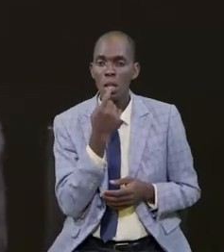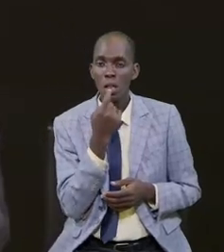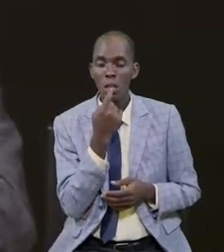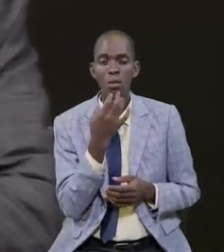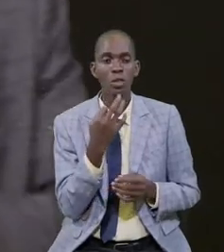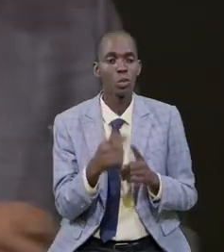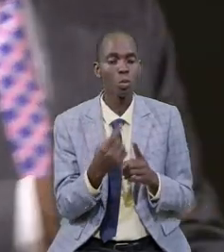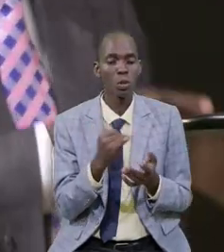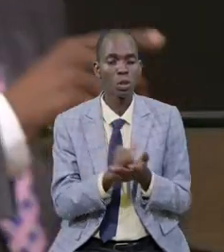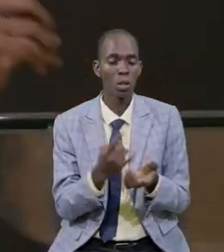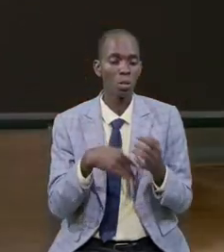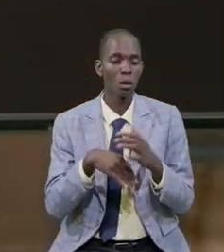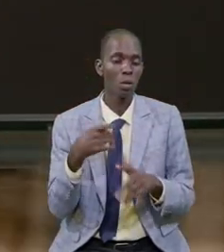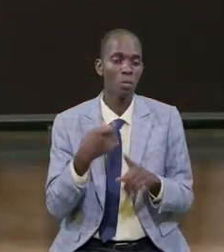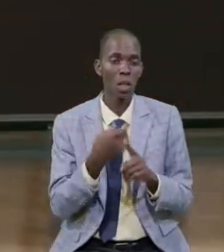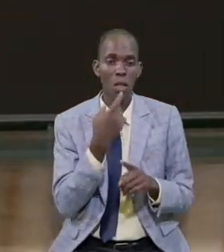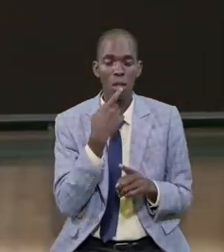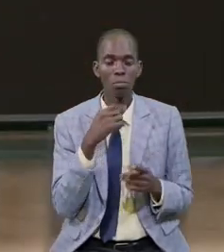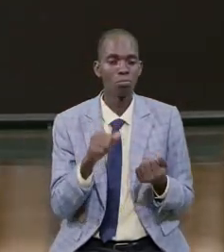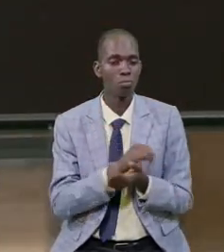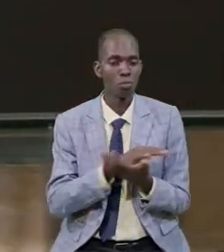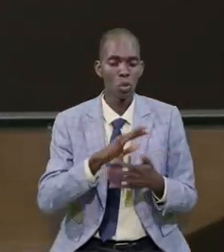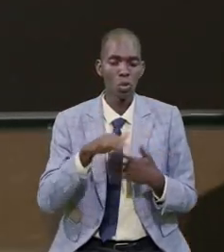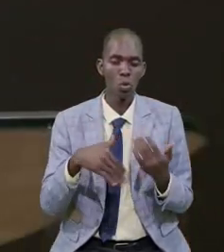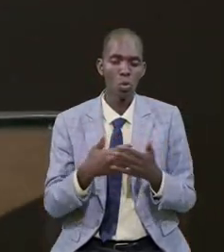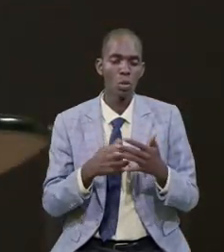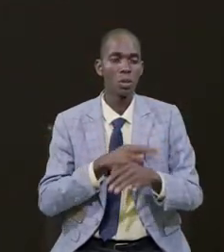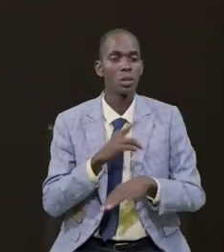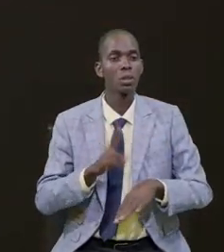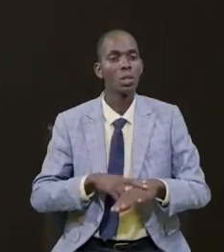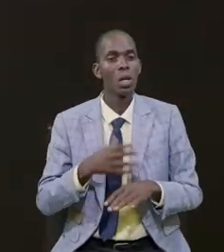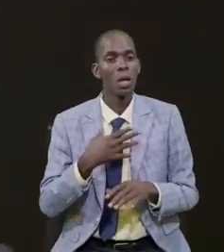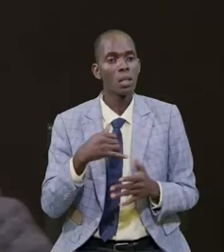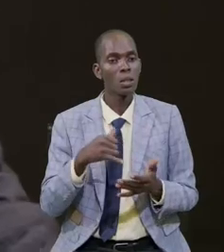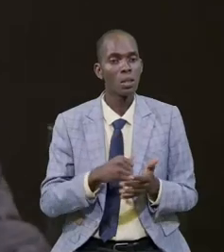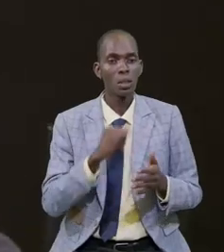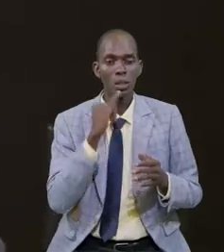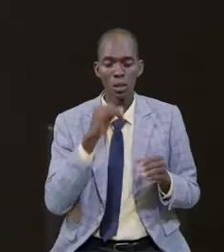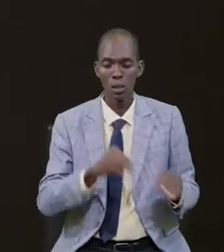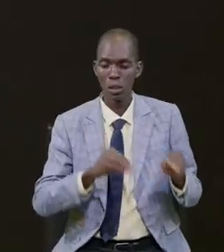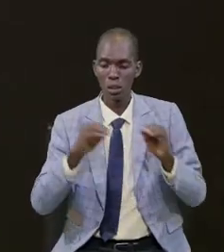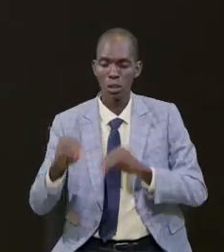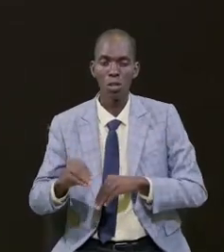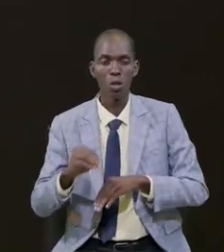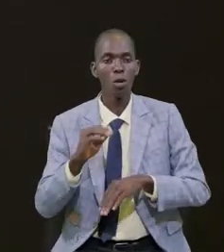cœur, souille toute la nature, toute la vie. Et ça enflamme